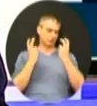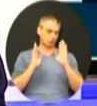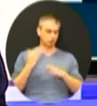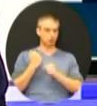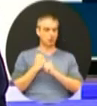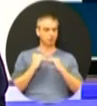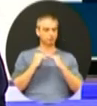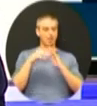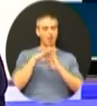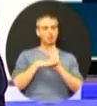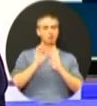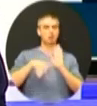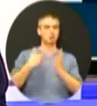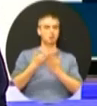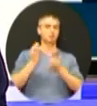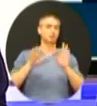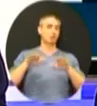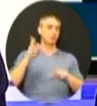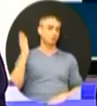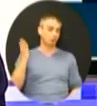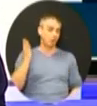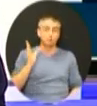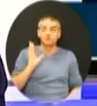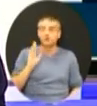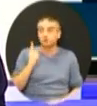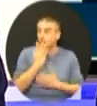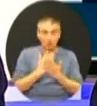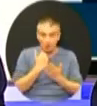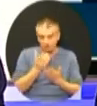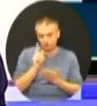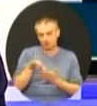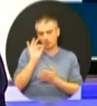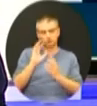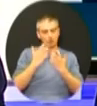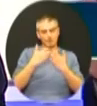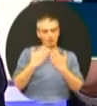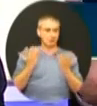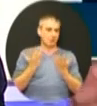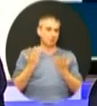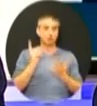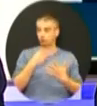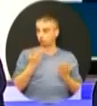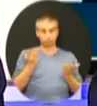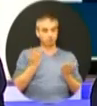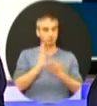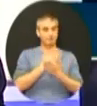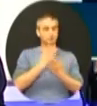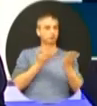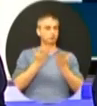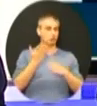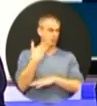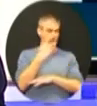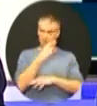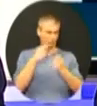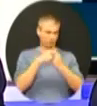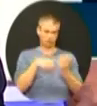פועלים על פי הנחיות היוצא משפטי לממשלה ואם יש כאלה שלא טובים אז צריך למצוא את המנגנון עכשיו יש מנגנונים שקבעו אותם בשירות המדינה לאו